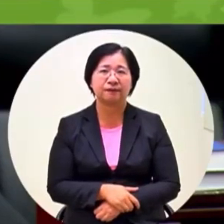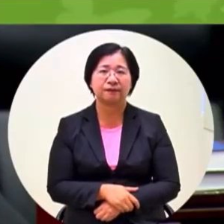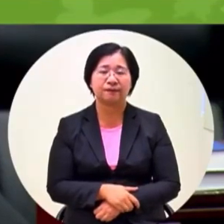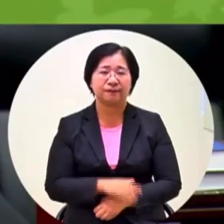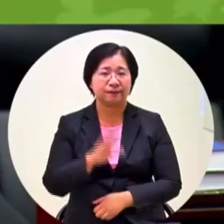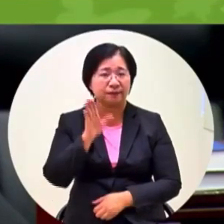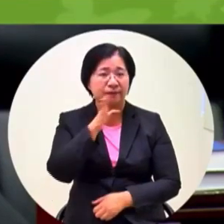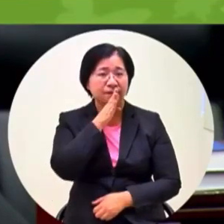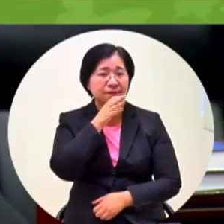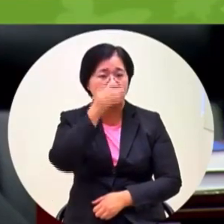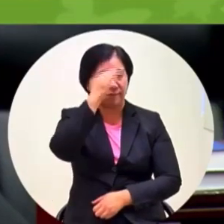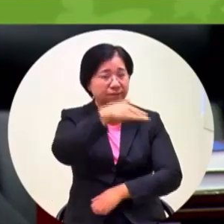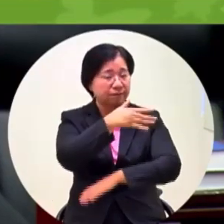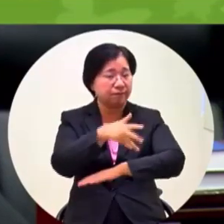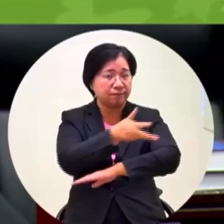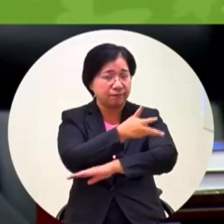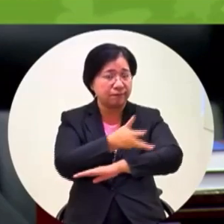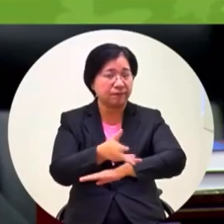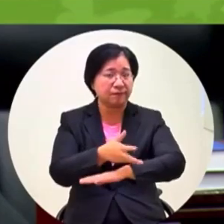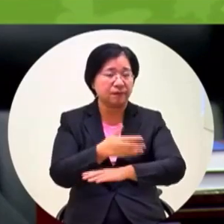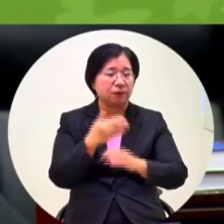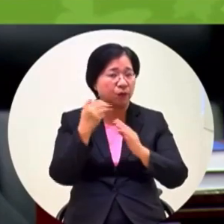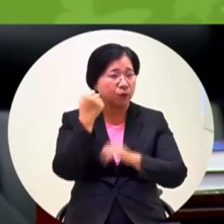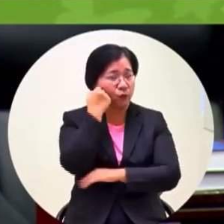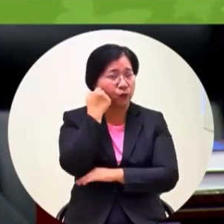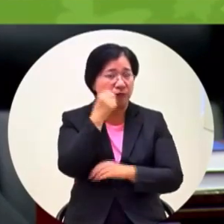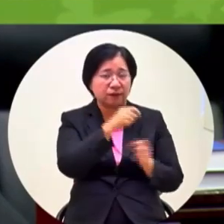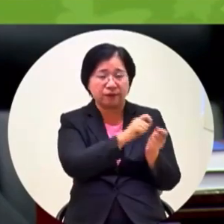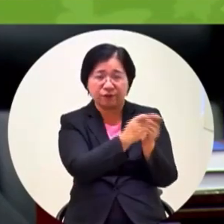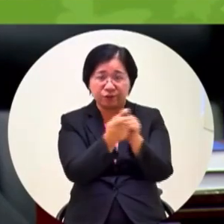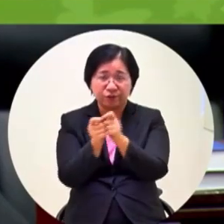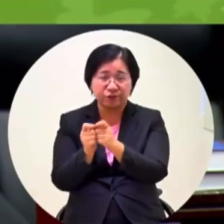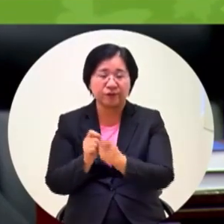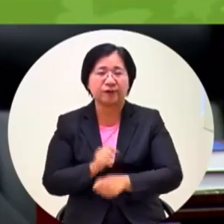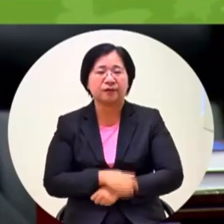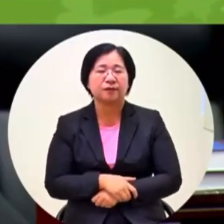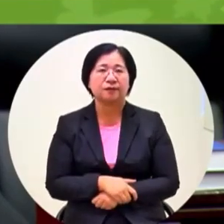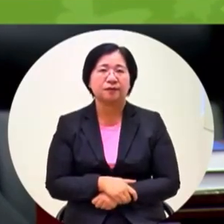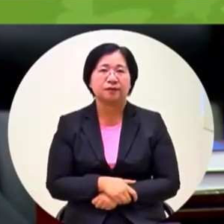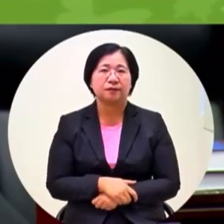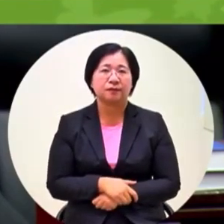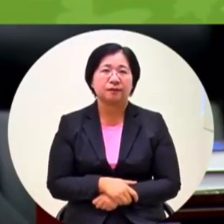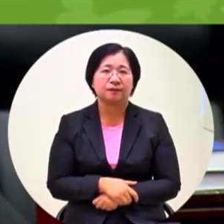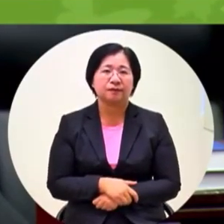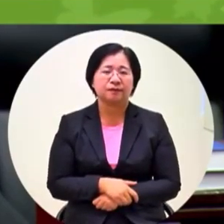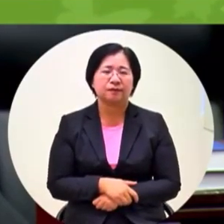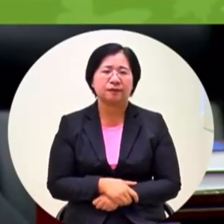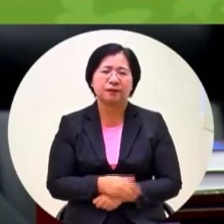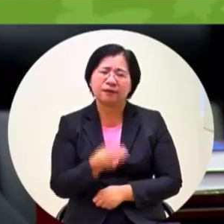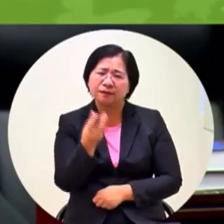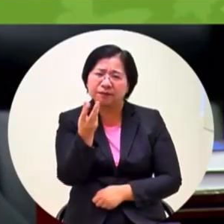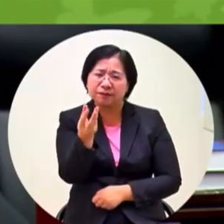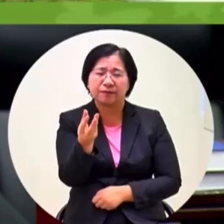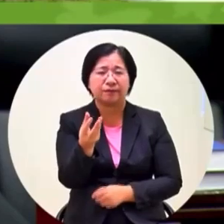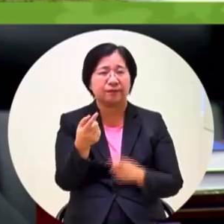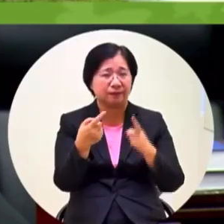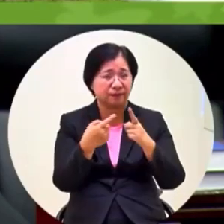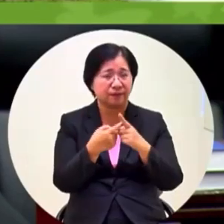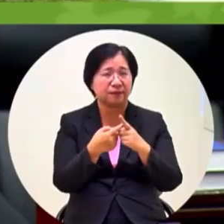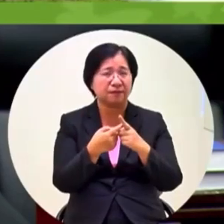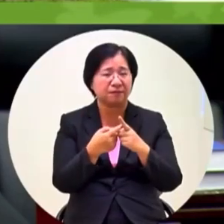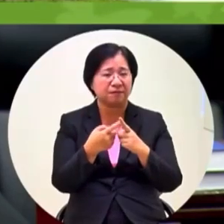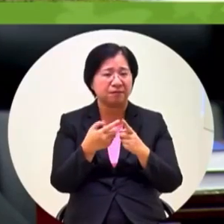溪住伫厝边的人，啊，有可能大家有部分的人对这个部分有可